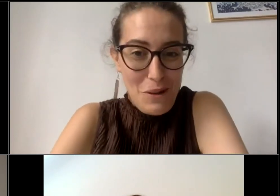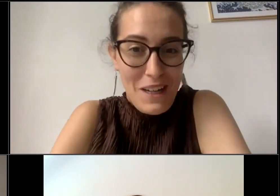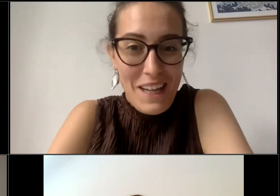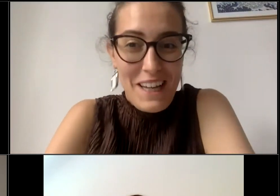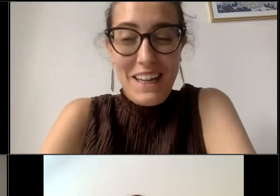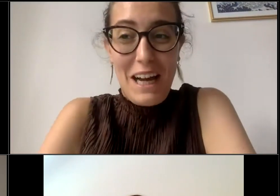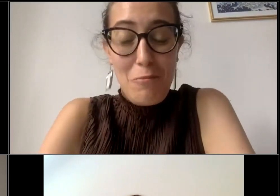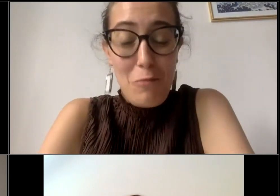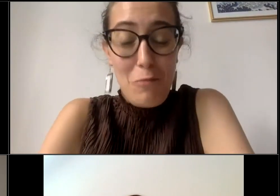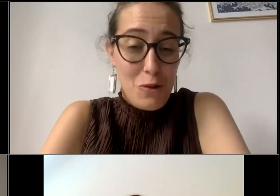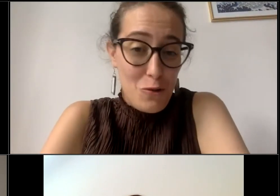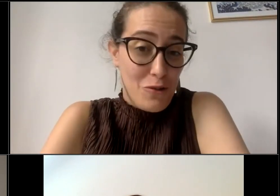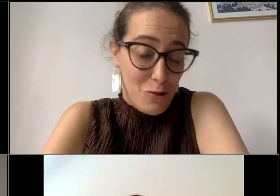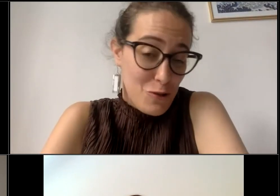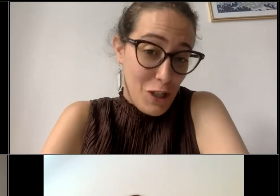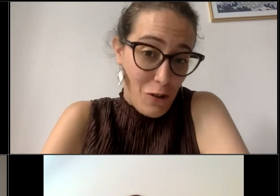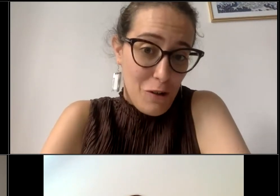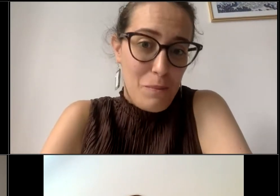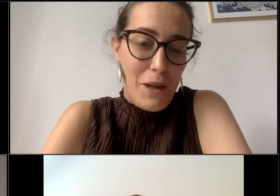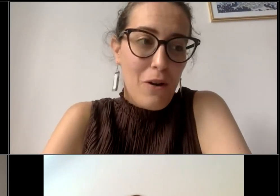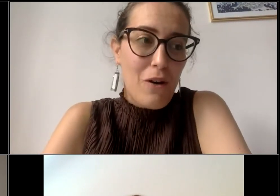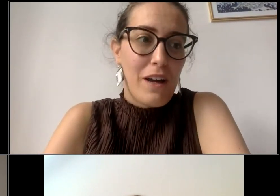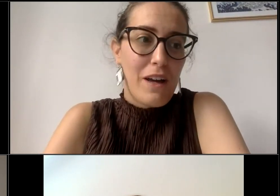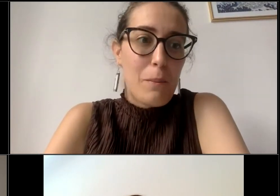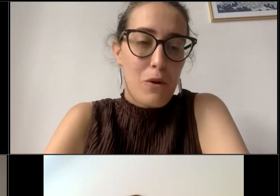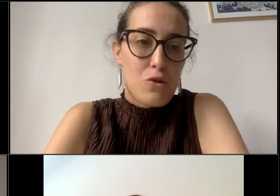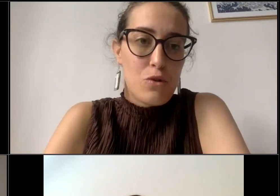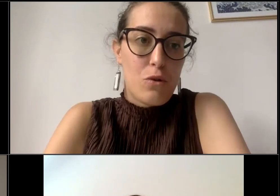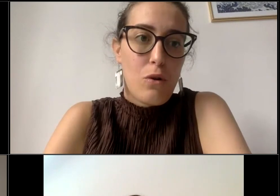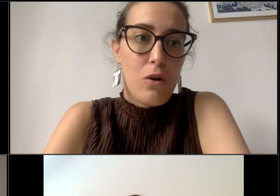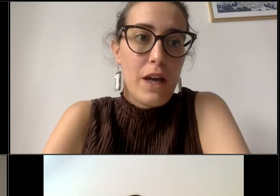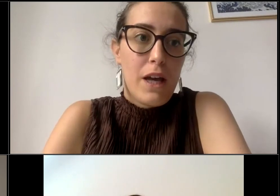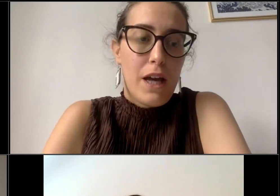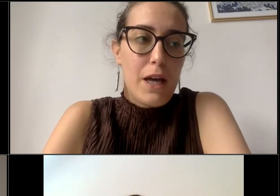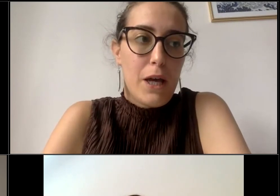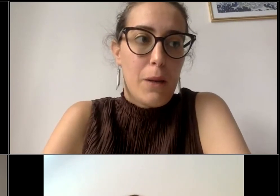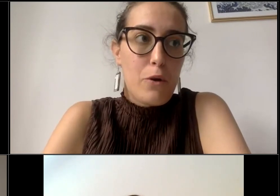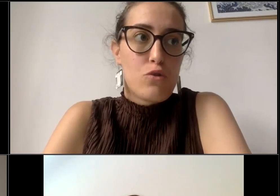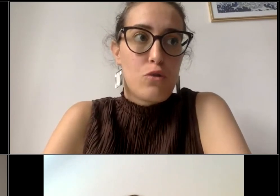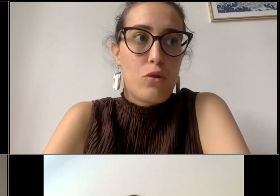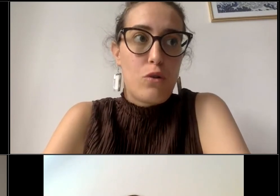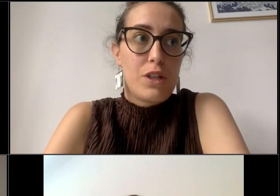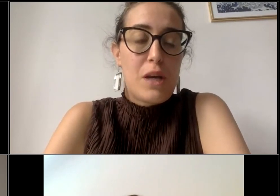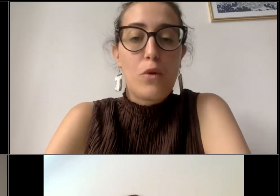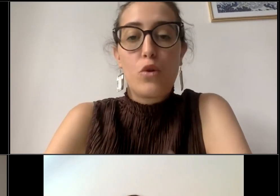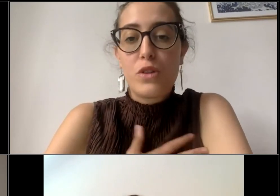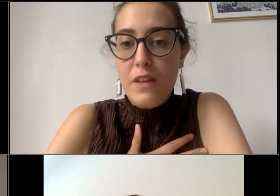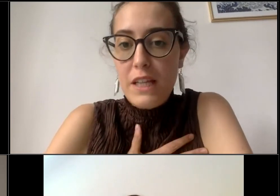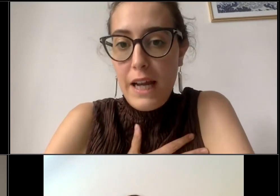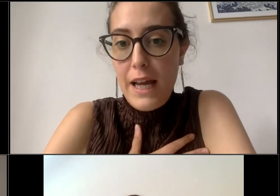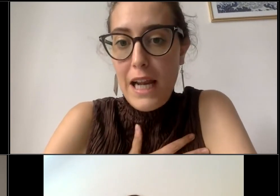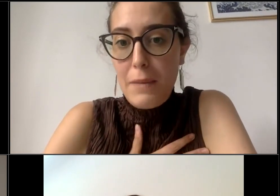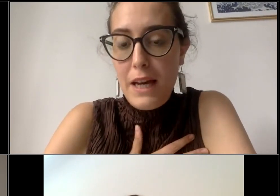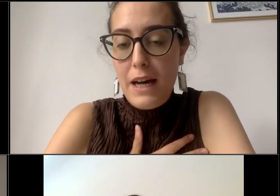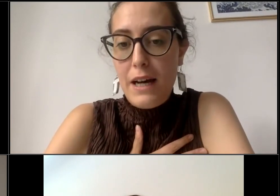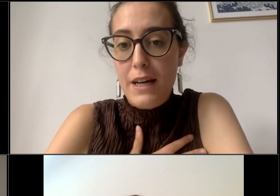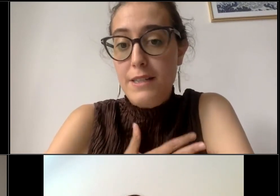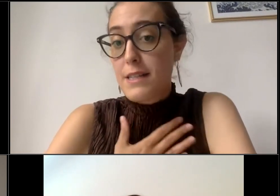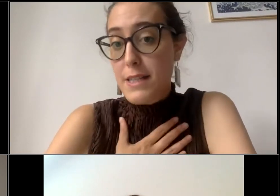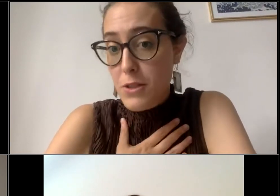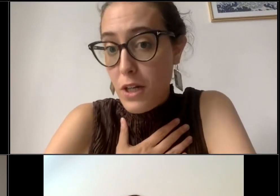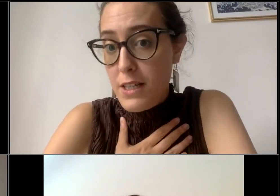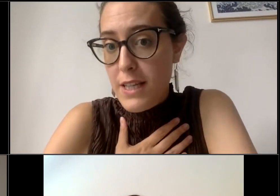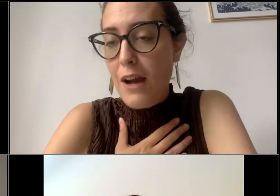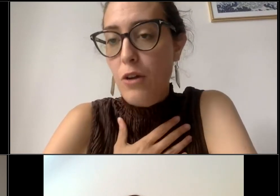purtroppo al momento non non ce l'ho però posso posso diciamo condividere la mia